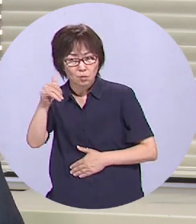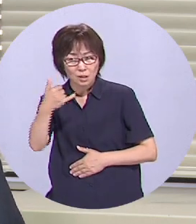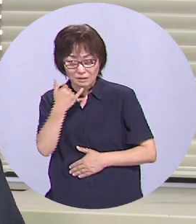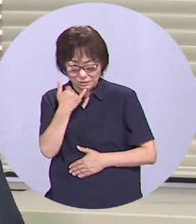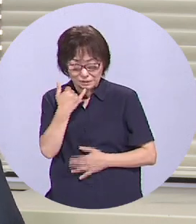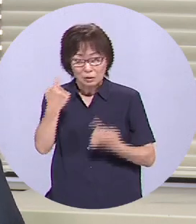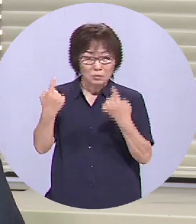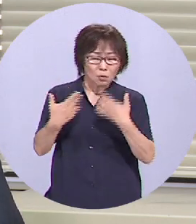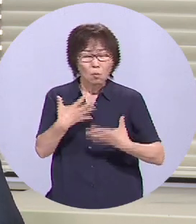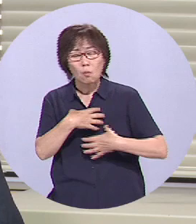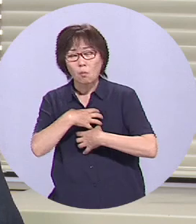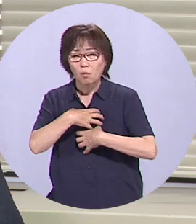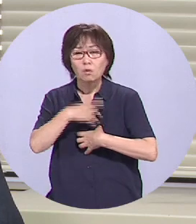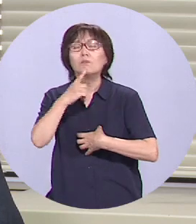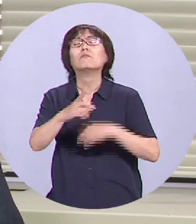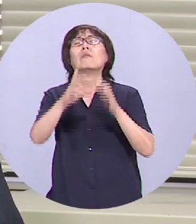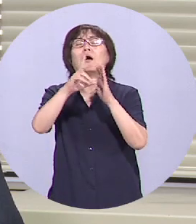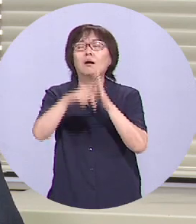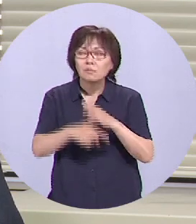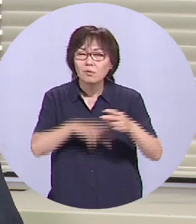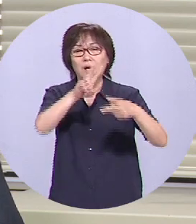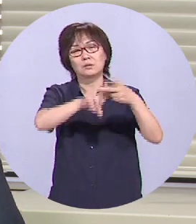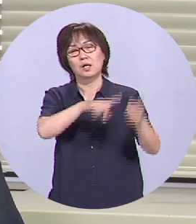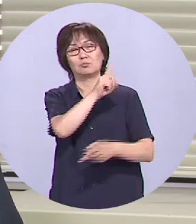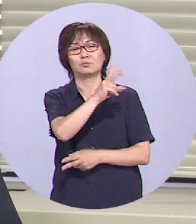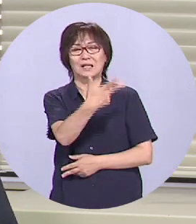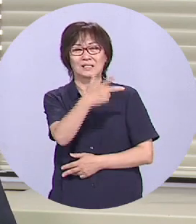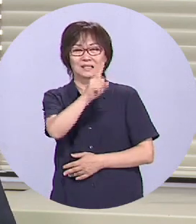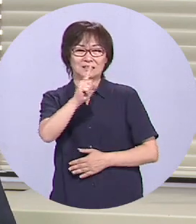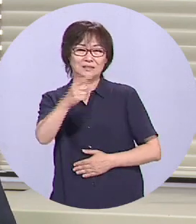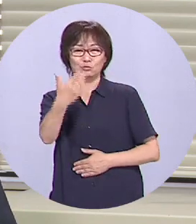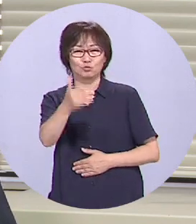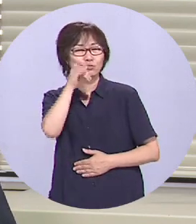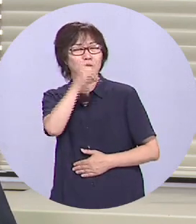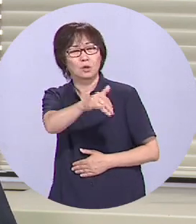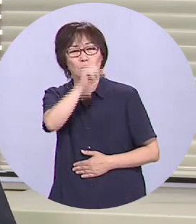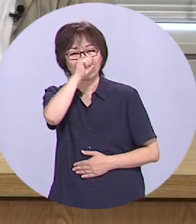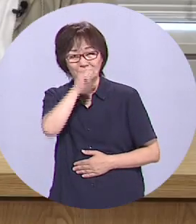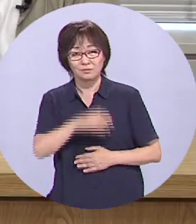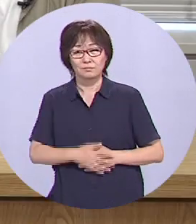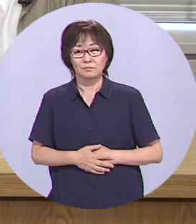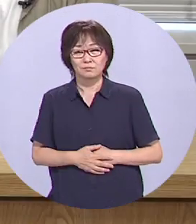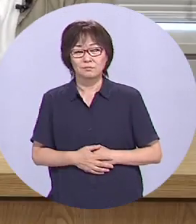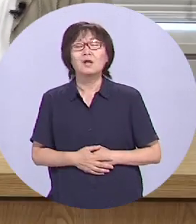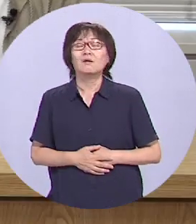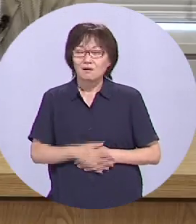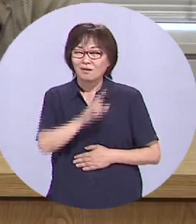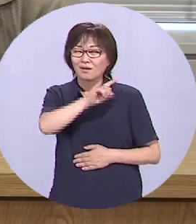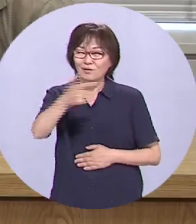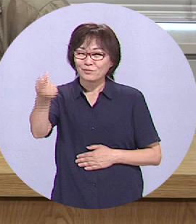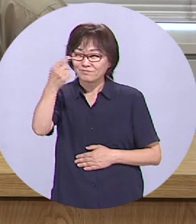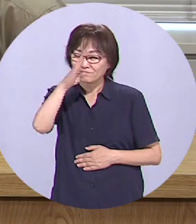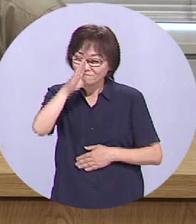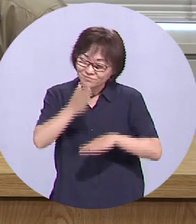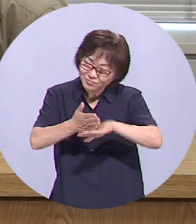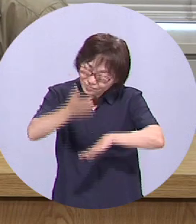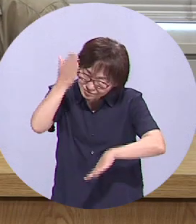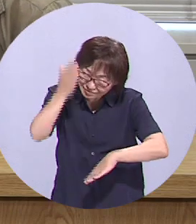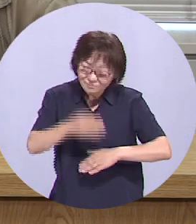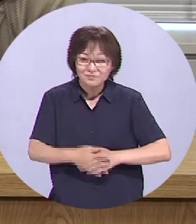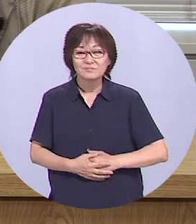場合にですね、はい、シャープ7119に電話していただければと思っております。 なるほど、いろいろ教えていただいてありがとうございました。 こちらこそ。